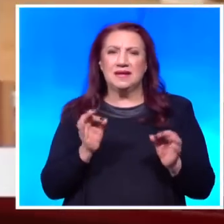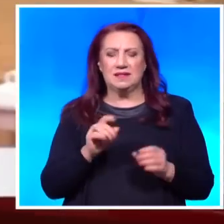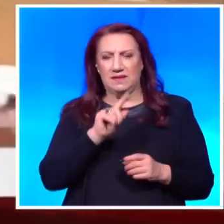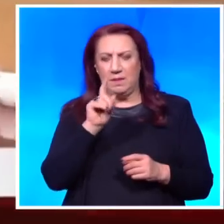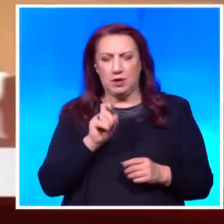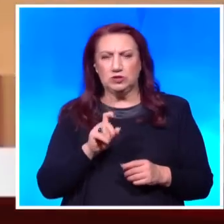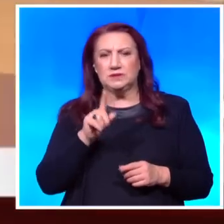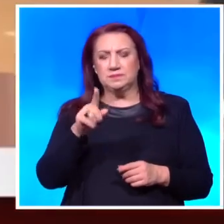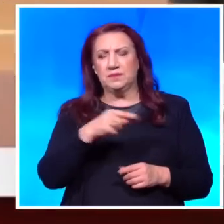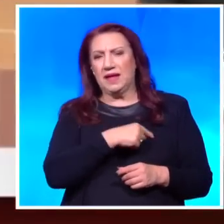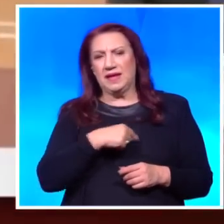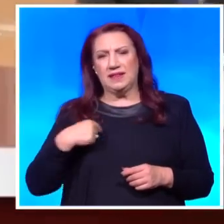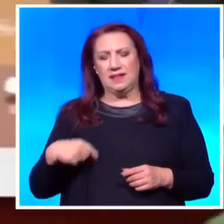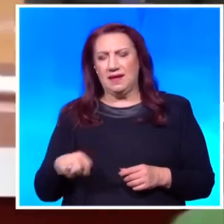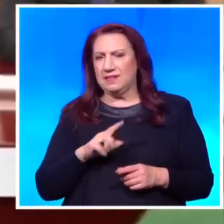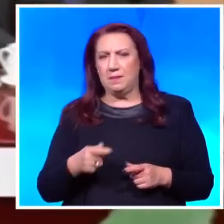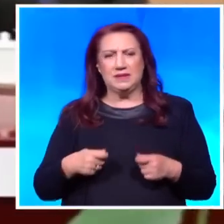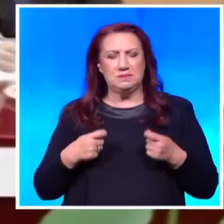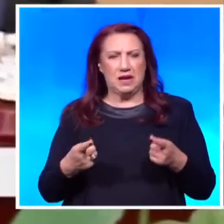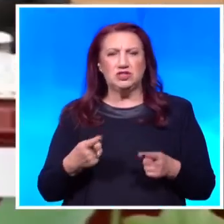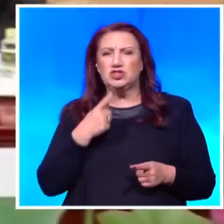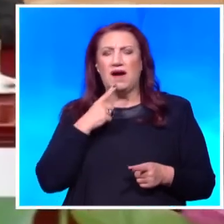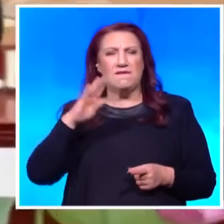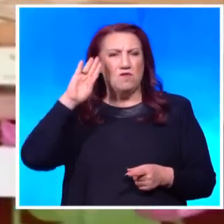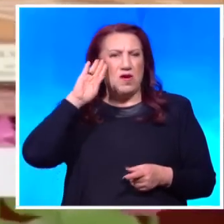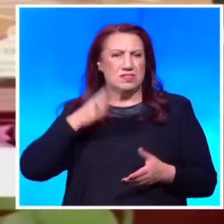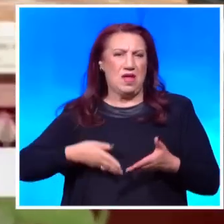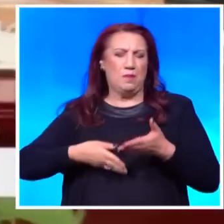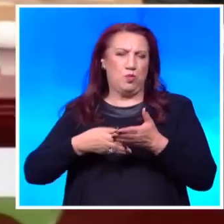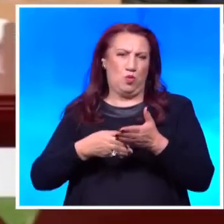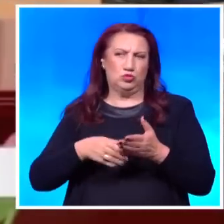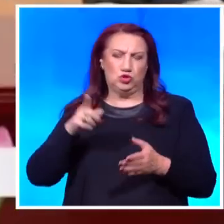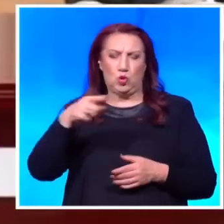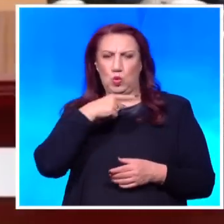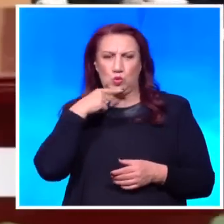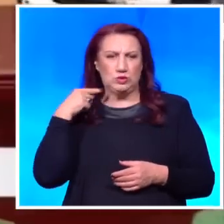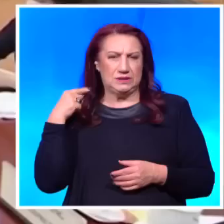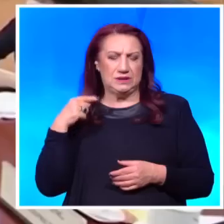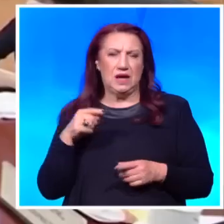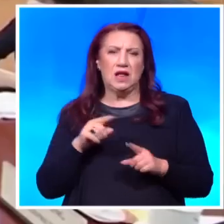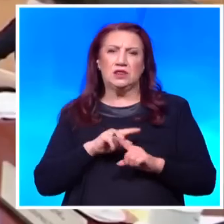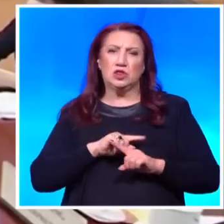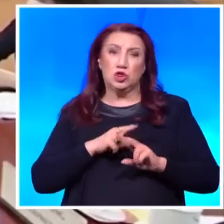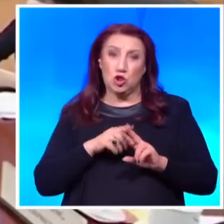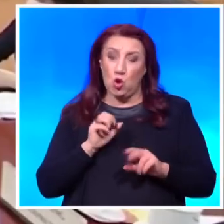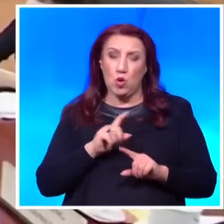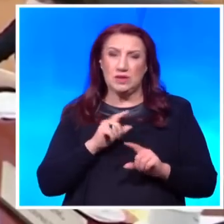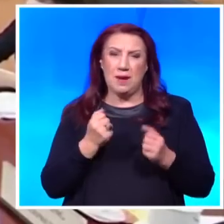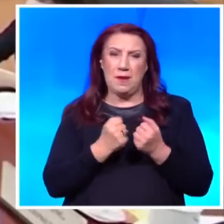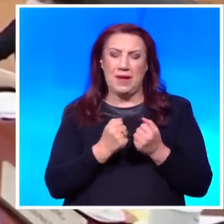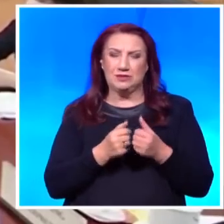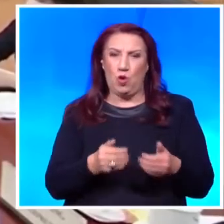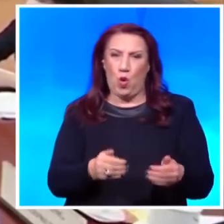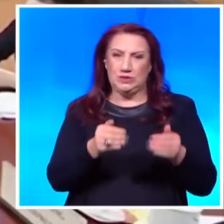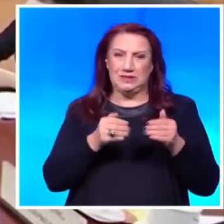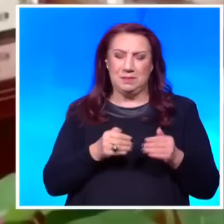военна помощ на Русия. Настоява обаче, че няма място за компромис по въпроса с Тайван. За сега не е възобновена